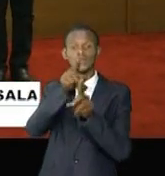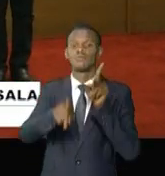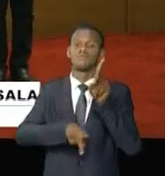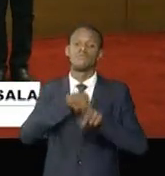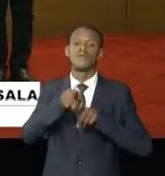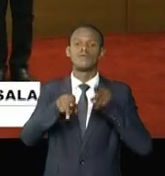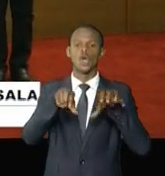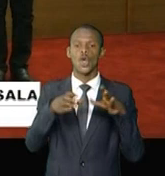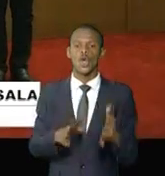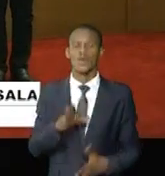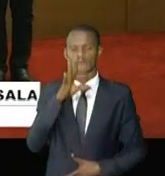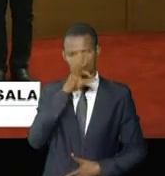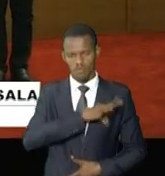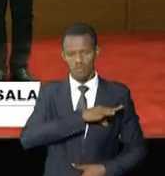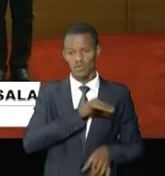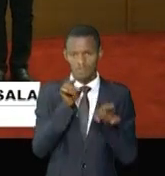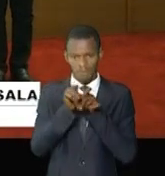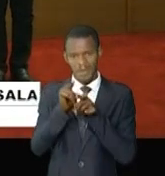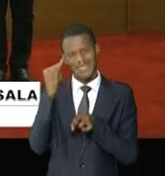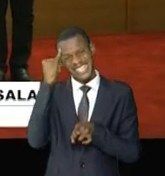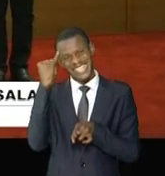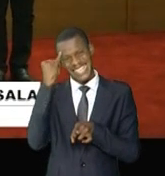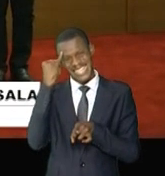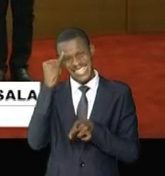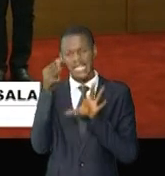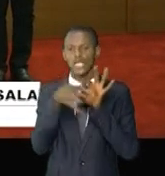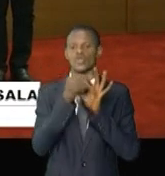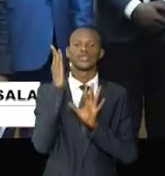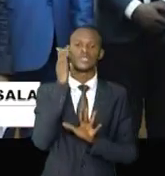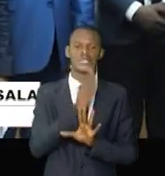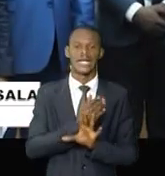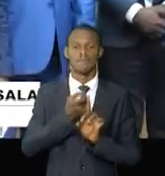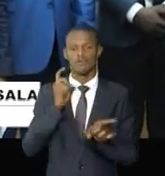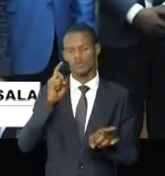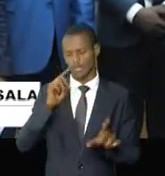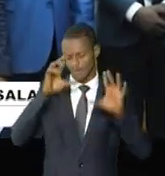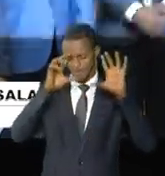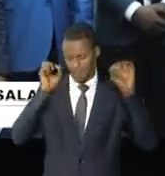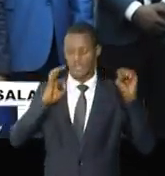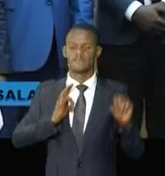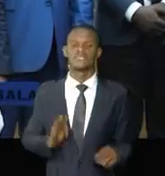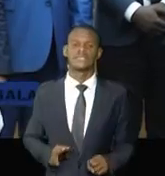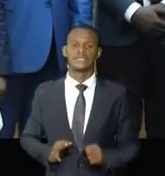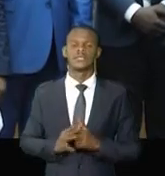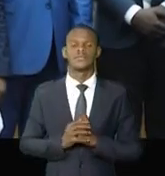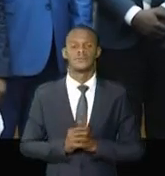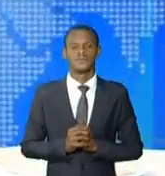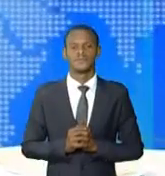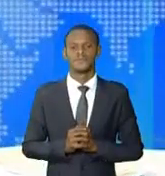la matérialisation de la vision de l'initiateur de l'Union sacrée, qui est le président de la République, Félix-Antoine Tshisekedi